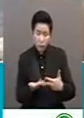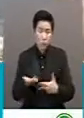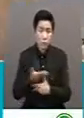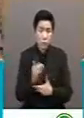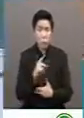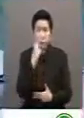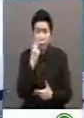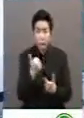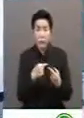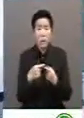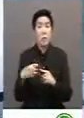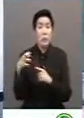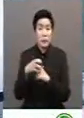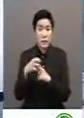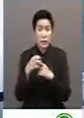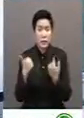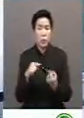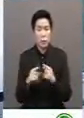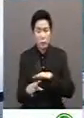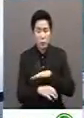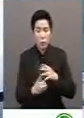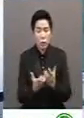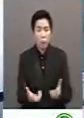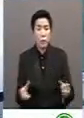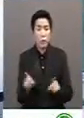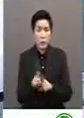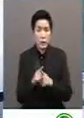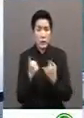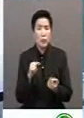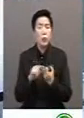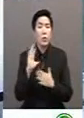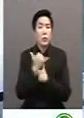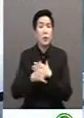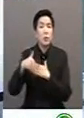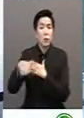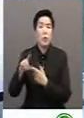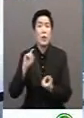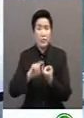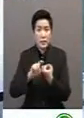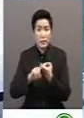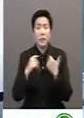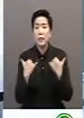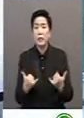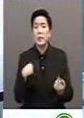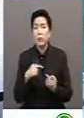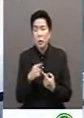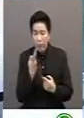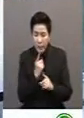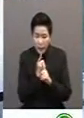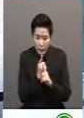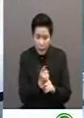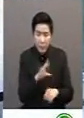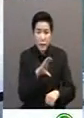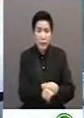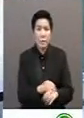ที่พัทยากันต่อนะคะไปดูคดีลักทรัพย์เช่นกันค่ะคดีนี้เกิดขึ้นกับชาวต่างชาติซึ่งเป็นชาวรัสเซียวันนี้ตำรวจเขาไปตามร